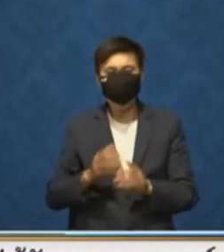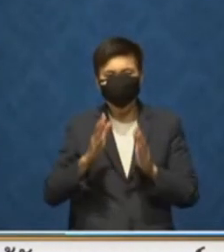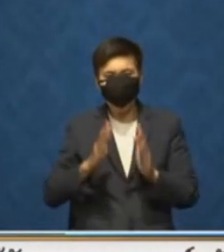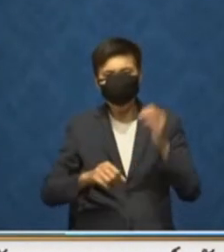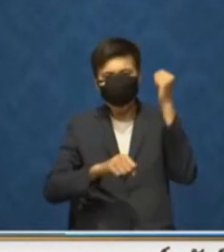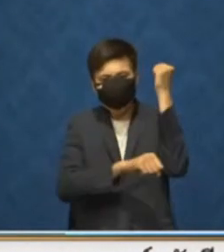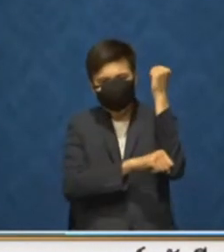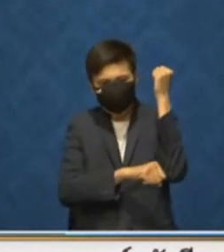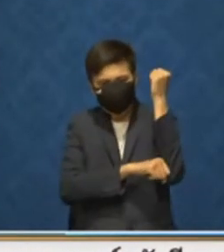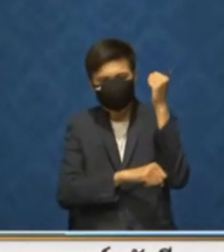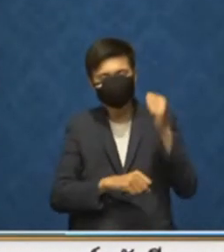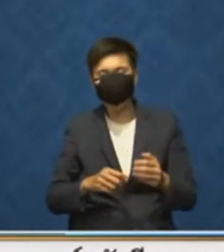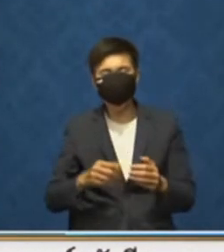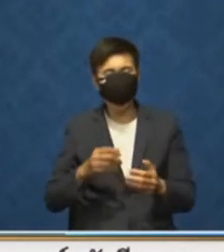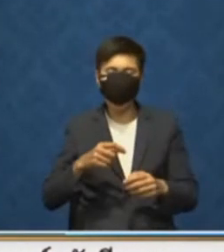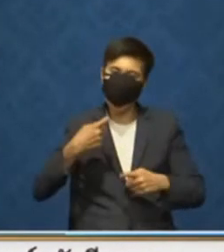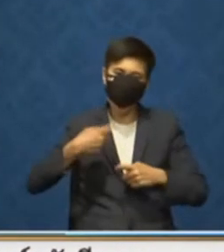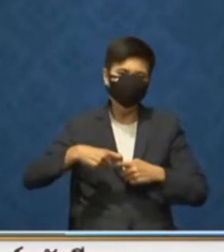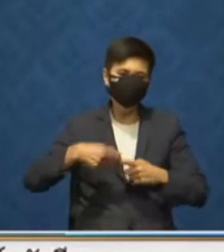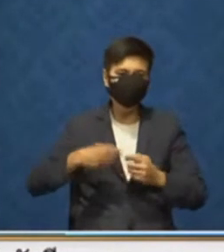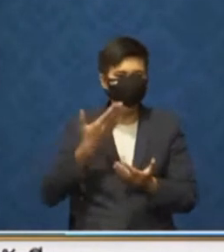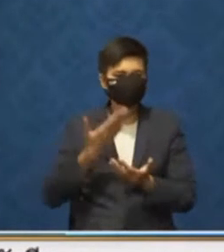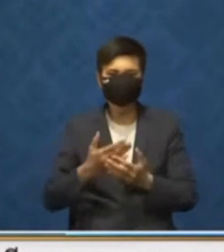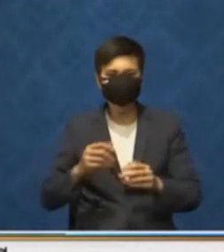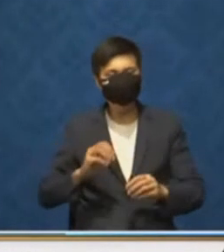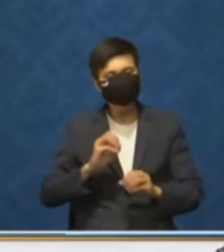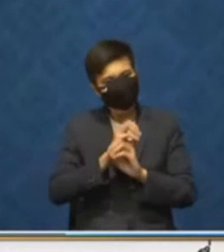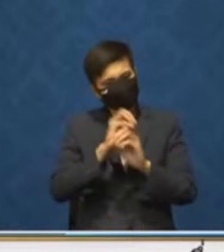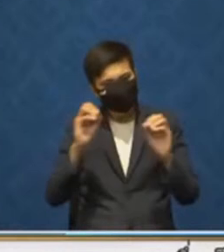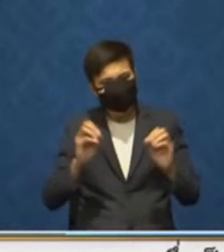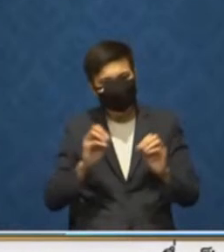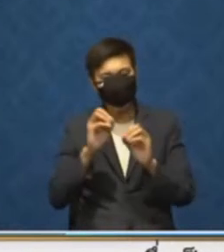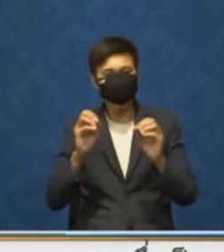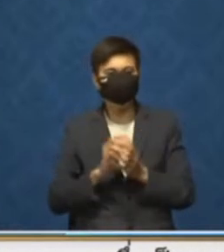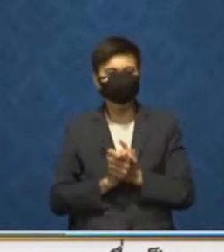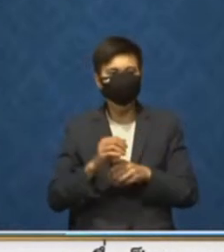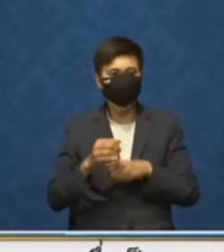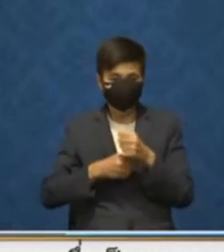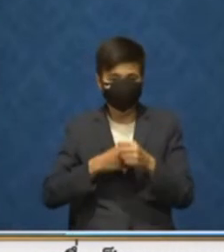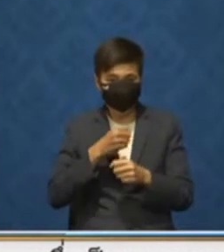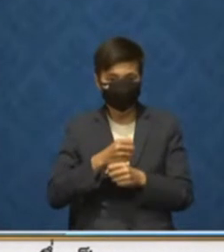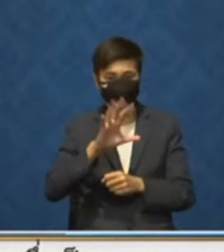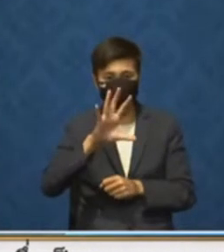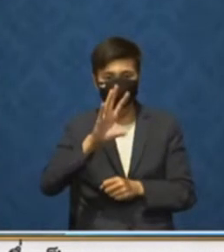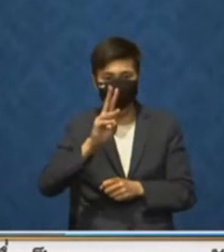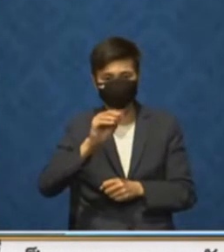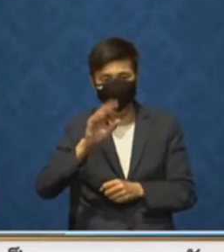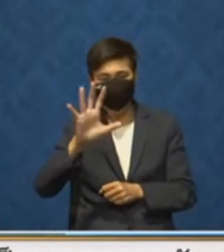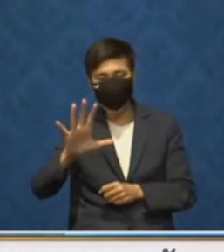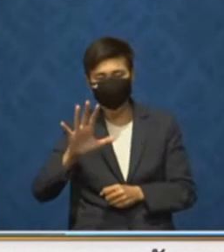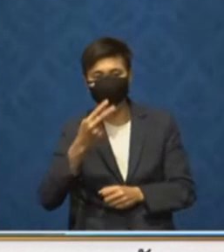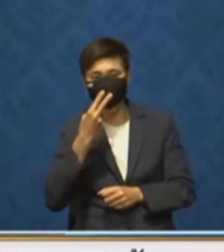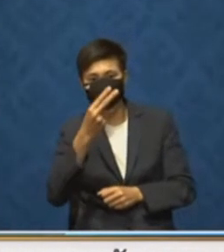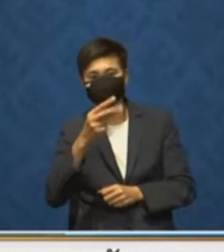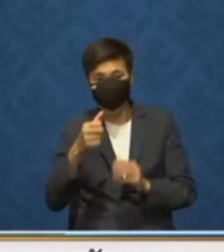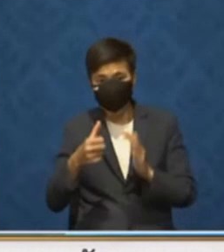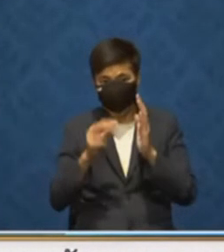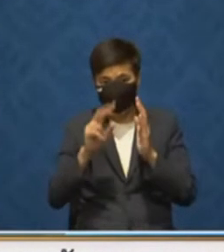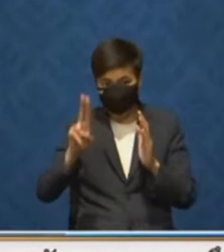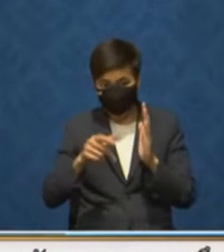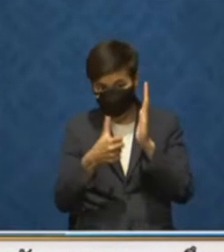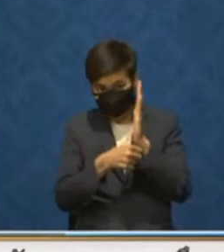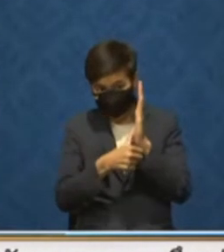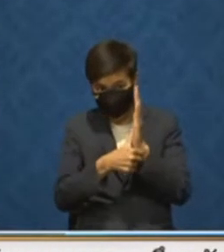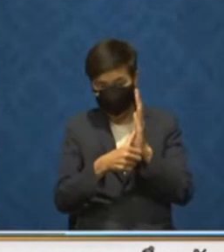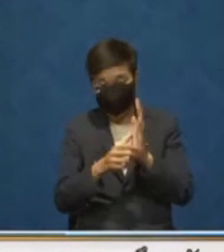ใช้ที่ต้องมาดูนะครับว่าปี 65นะสามเหล่าทัพใช้ภาษีของพี่น้องไปซื้อ